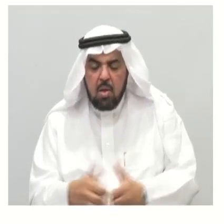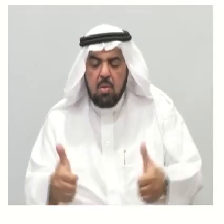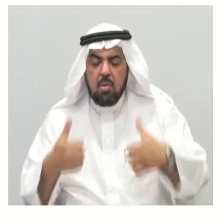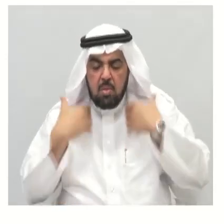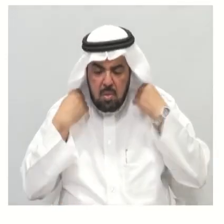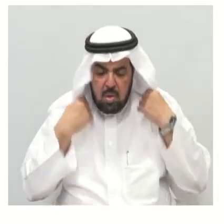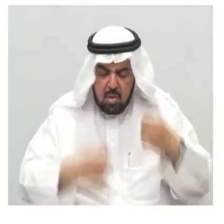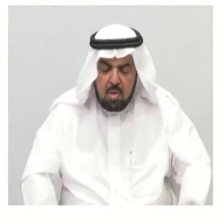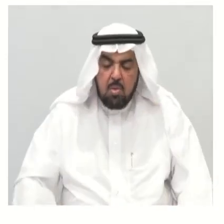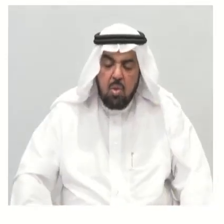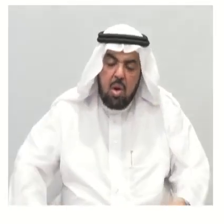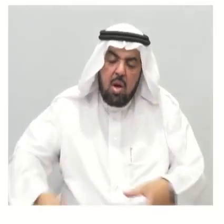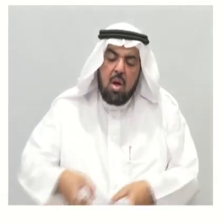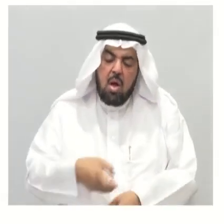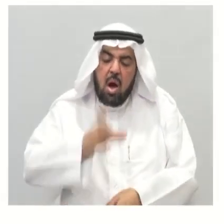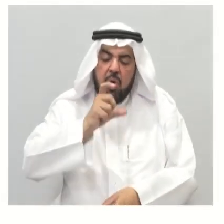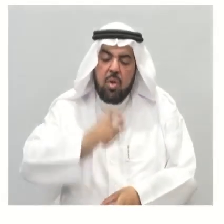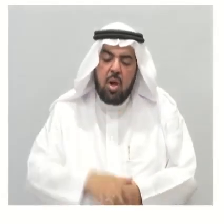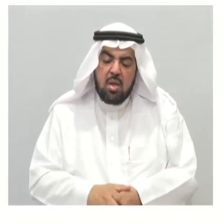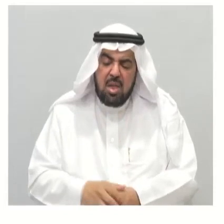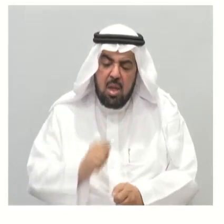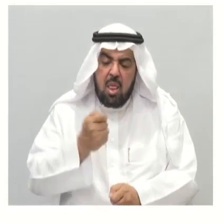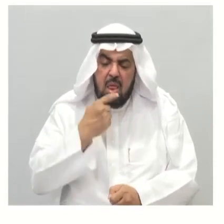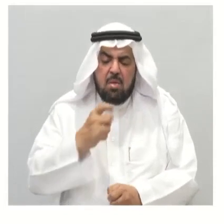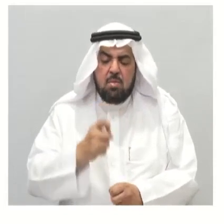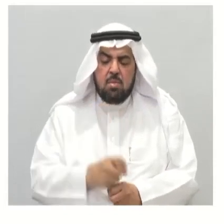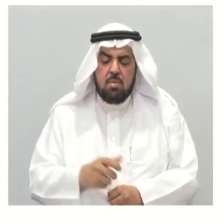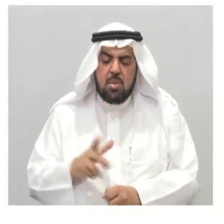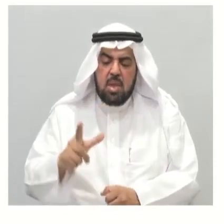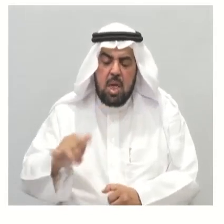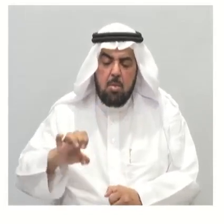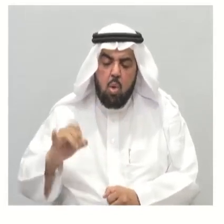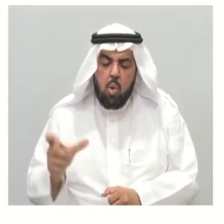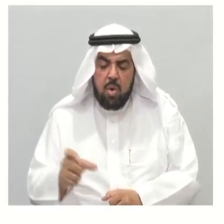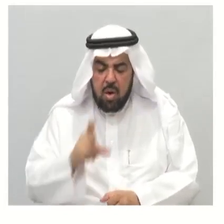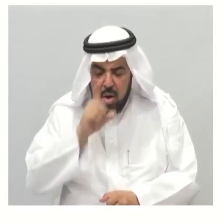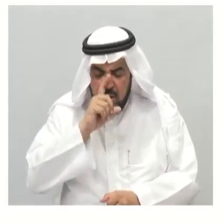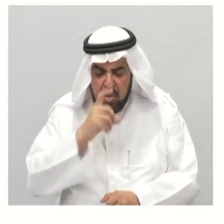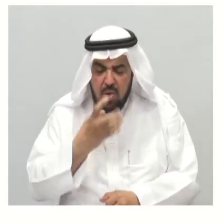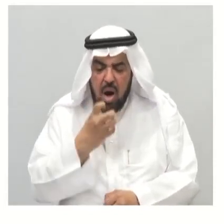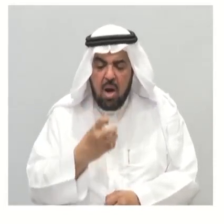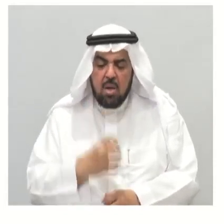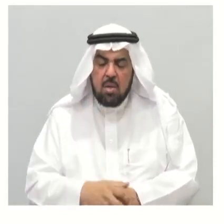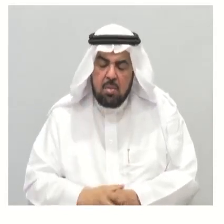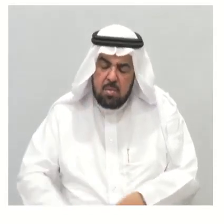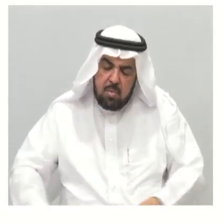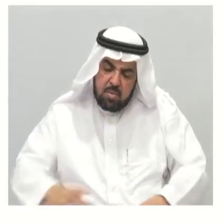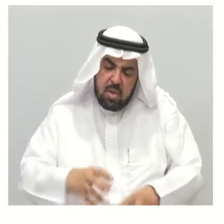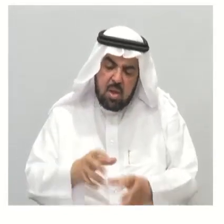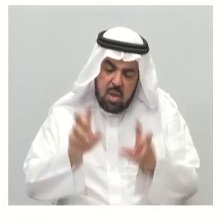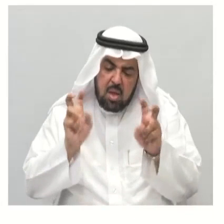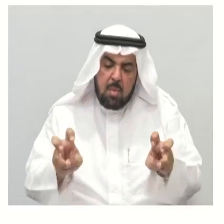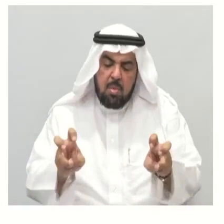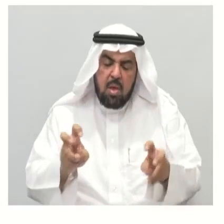ممتاز، إنه عصير الليمون الحامض. عصير الليمون الحامض يقوم بمنع تفاعل الأكسجين